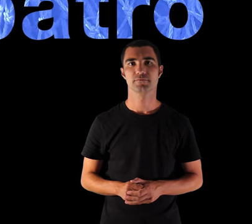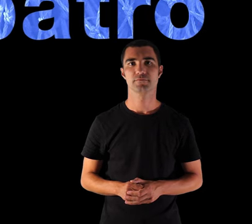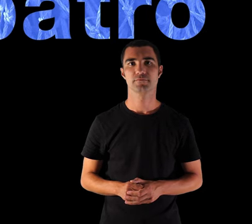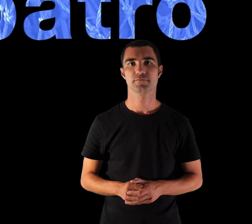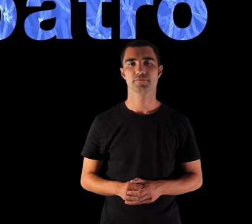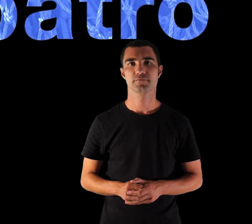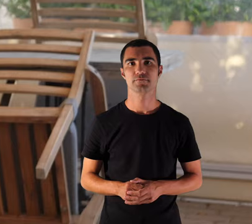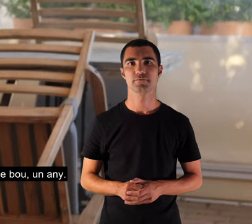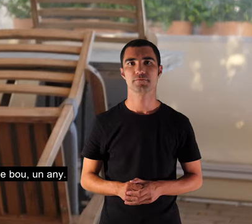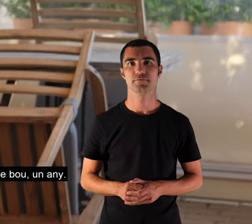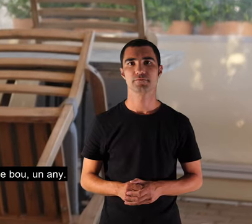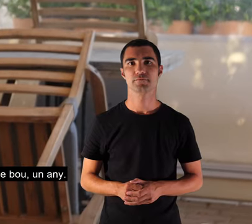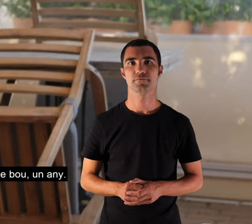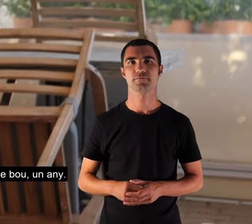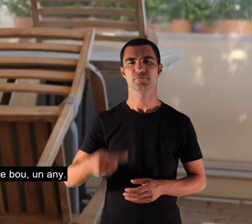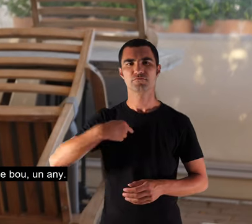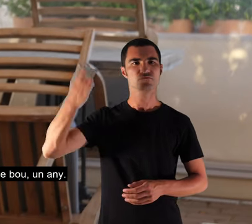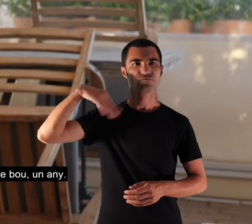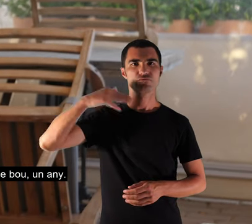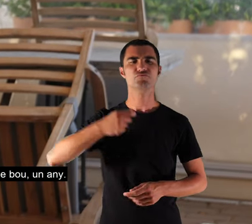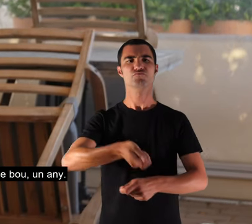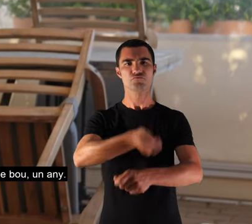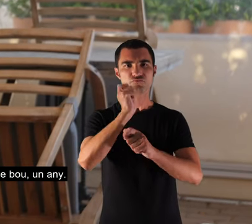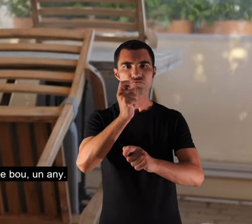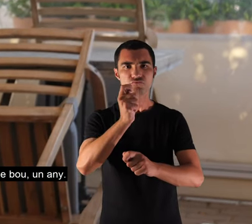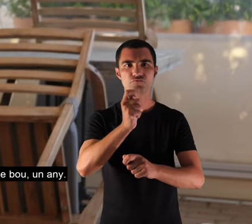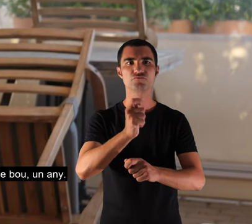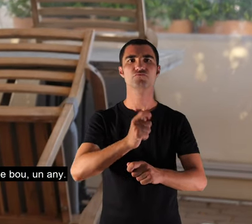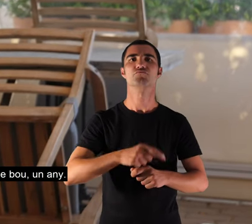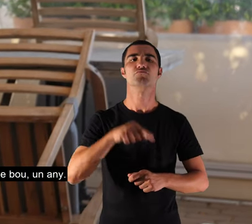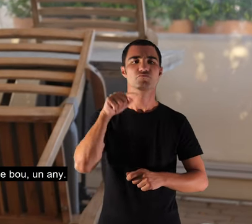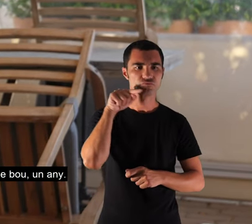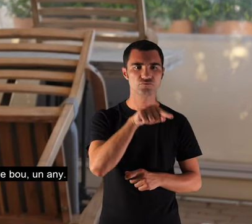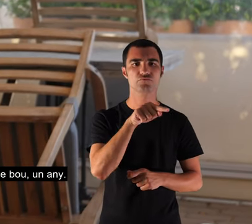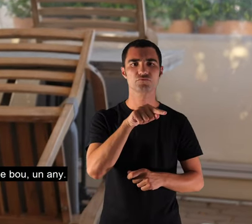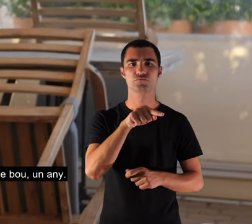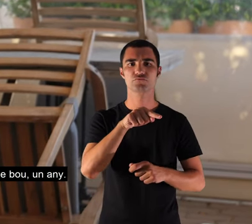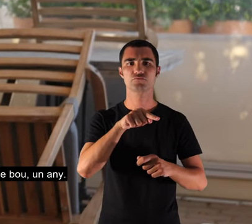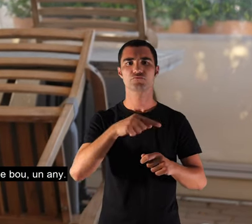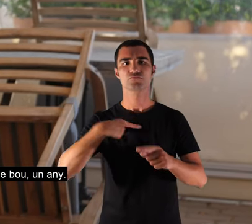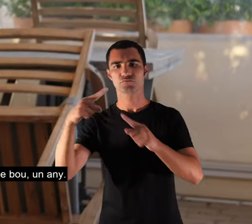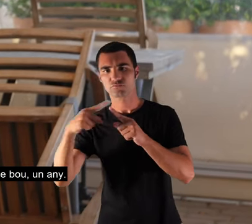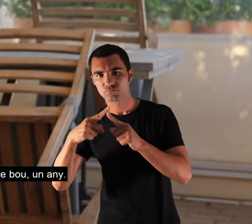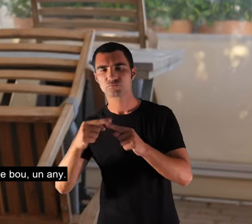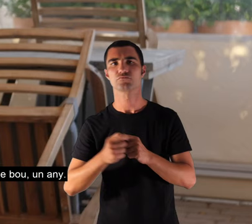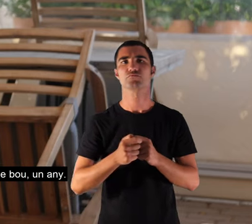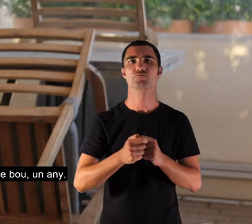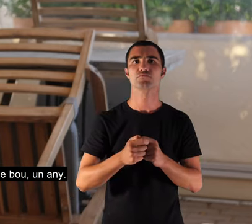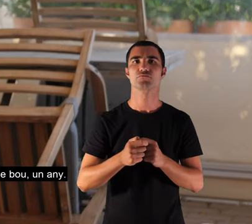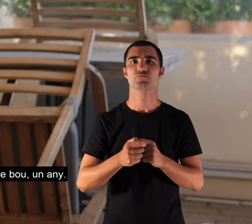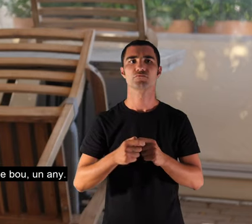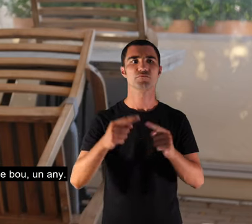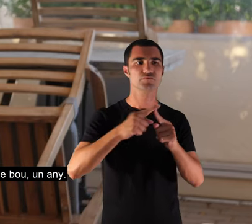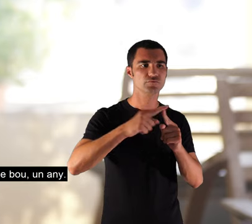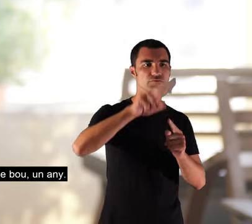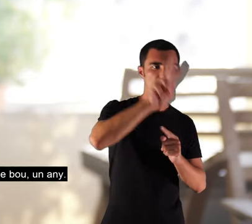És que tenia 12 anys. Vaig pescar. Em va fer ser. Amb el Tino. Amb el Tino